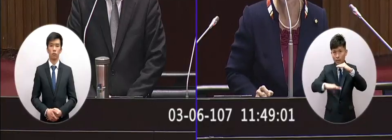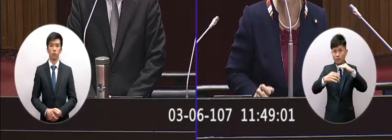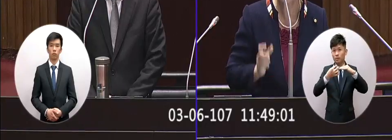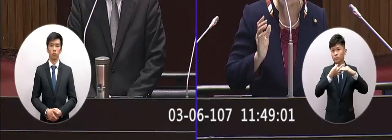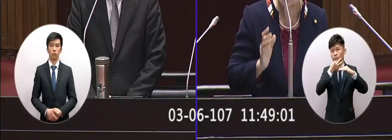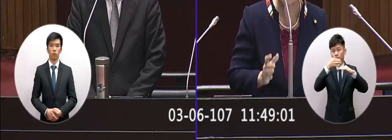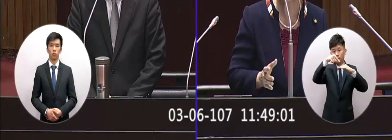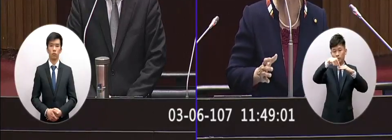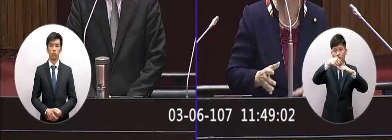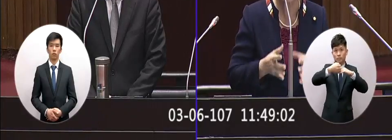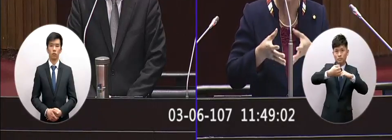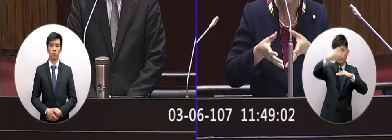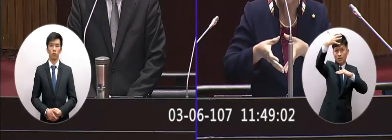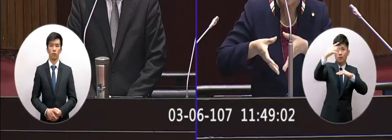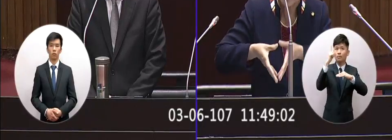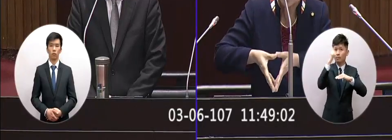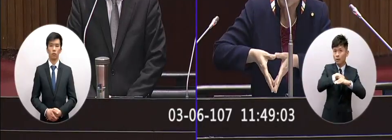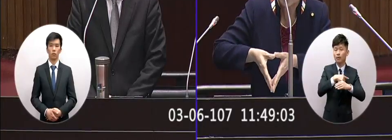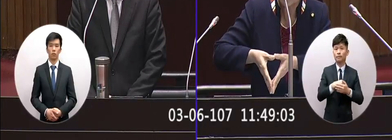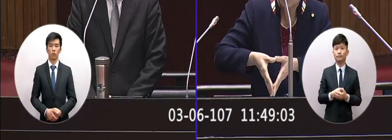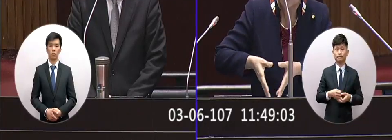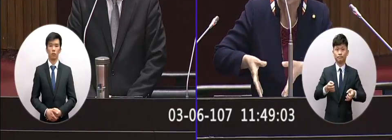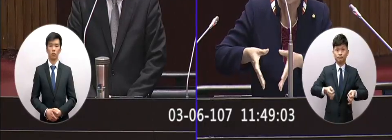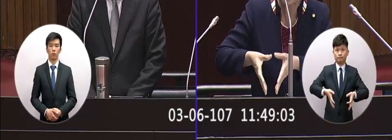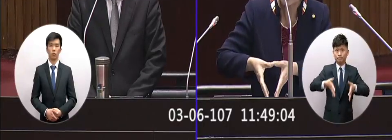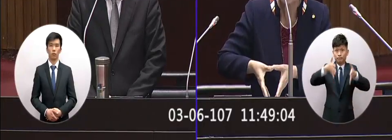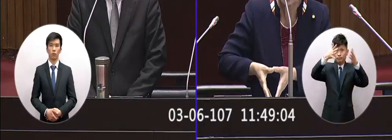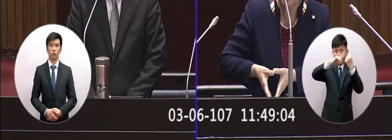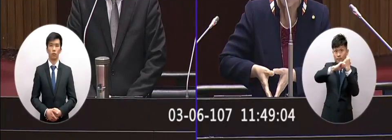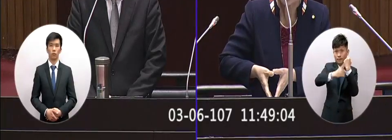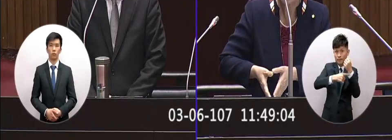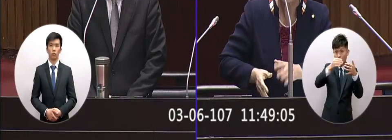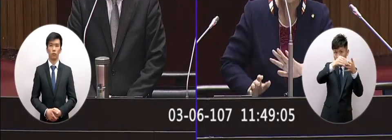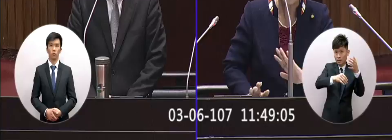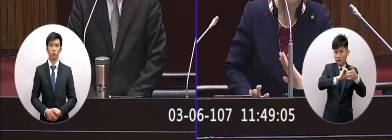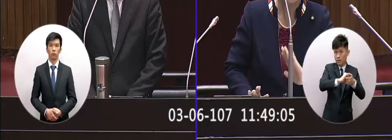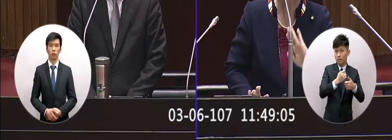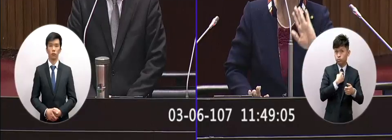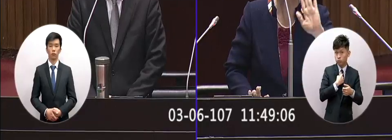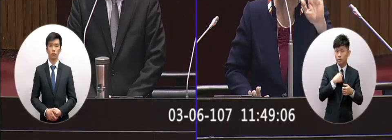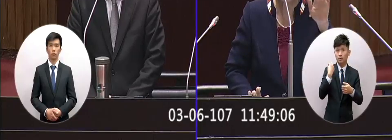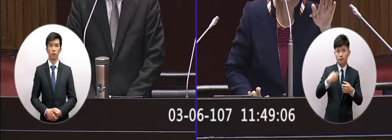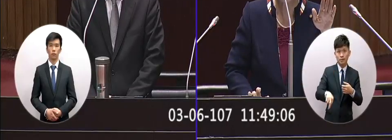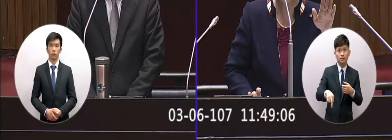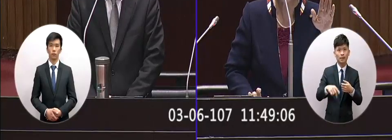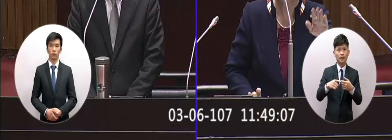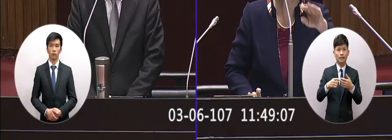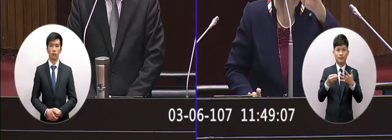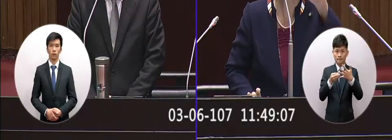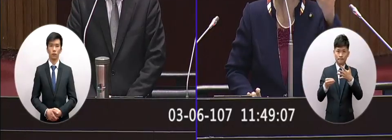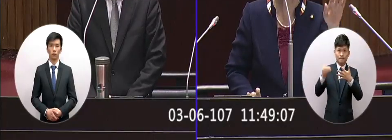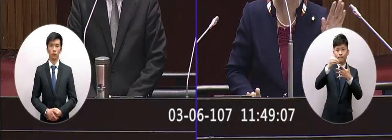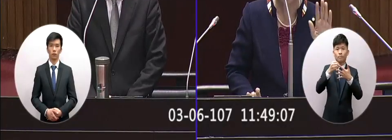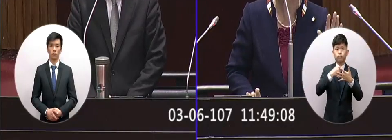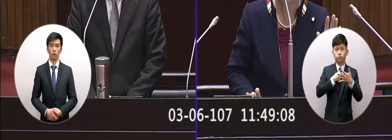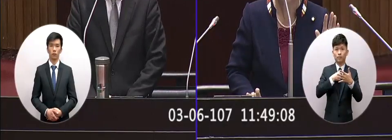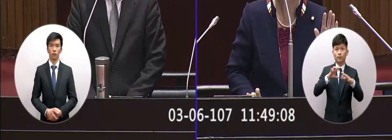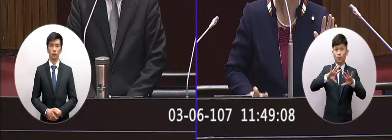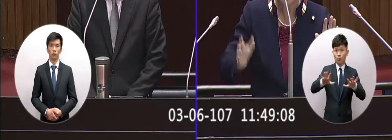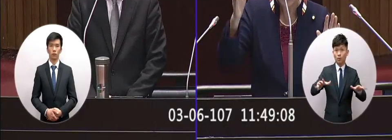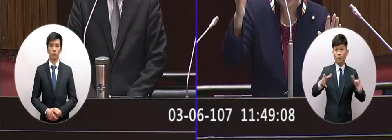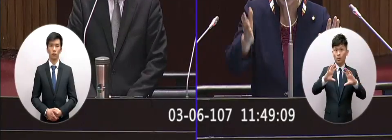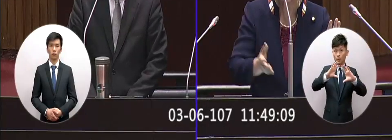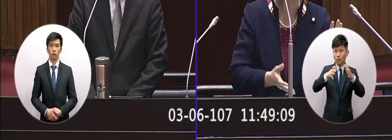建。所以在这里呢必须要除了说建筑的这个法规的规定之外，其实应该把它拉到更高的层位，从整个国土规